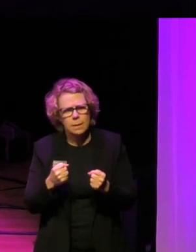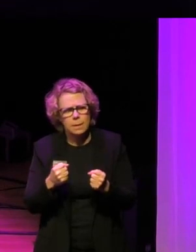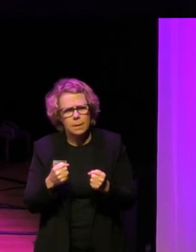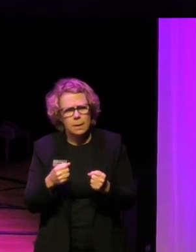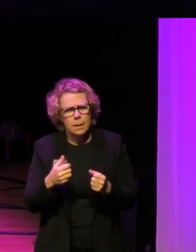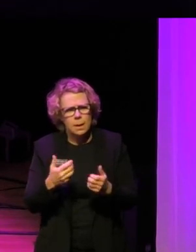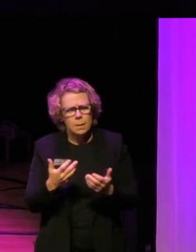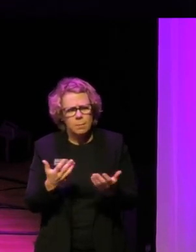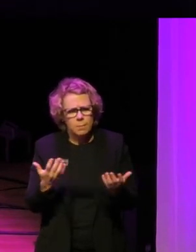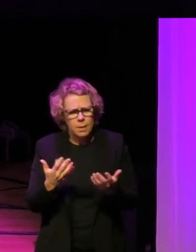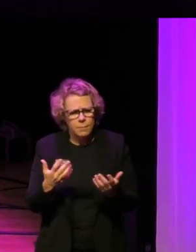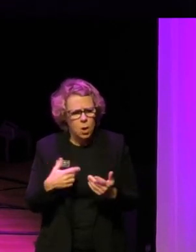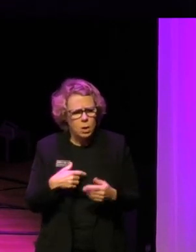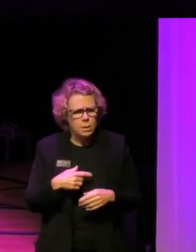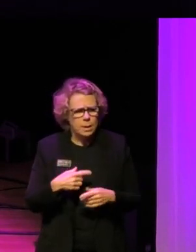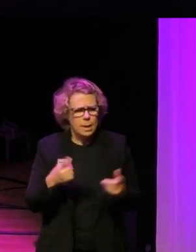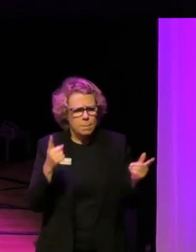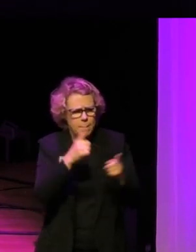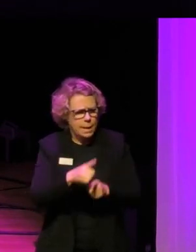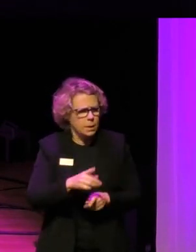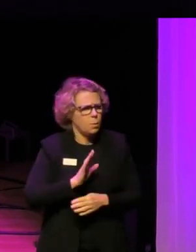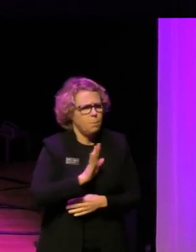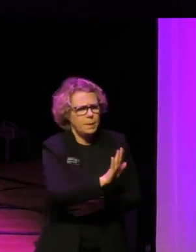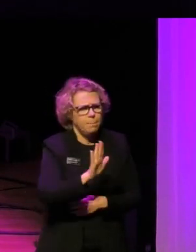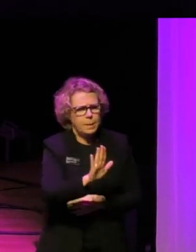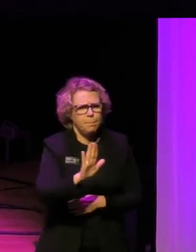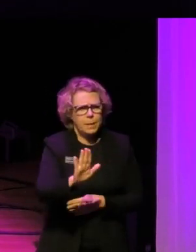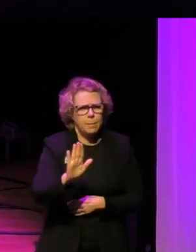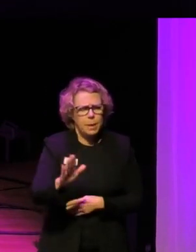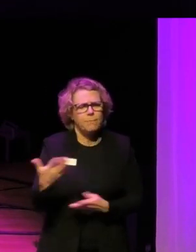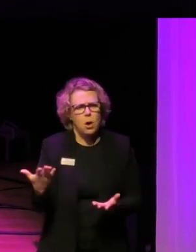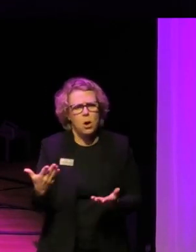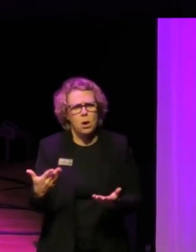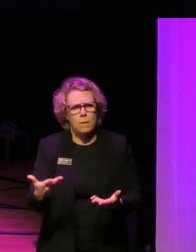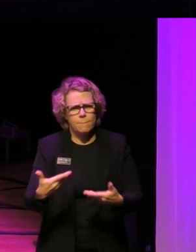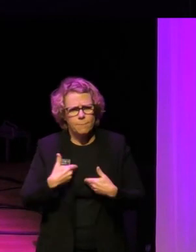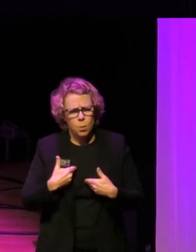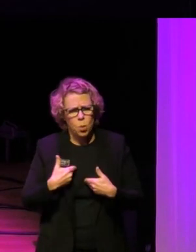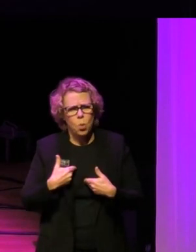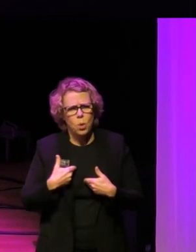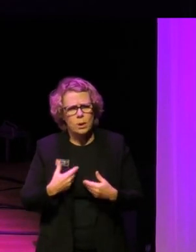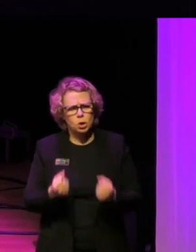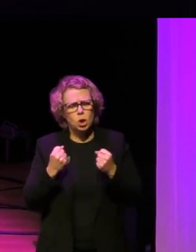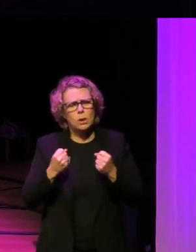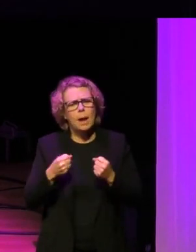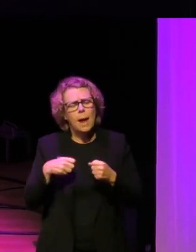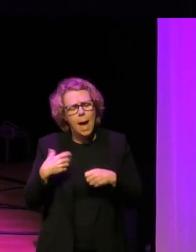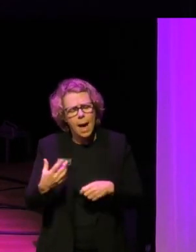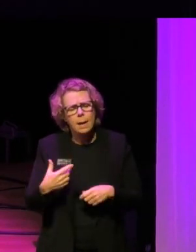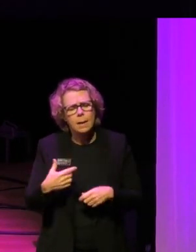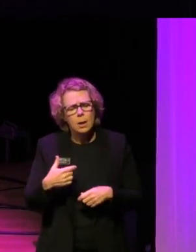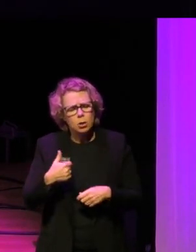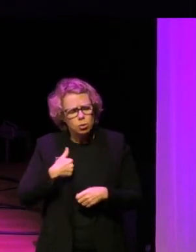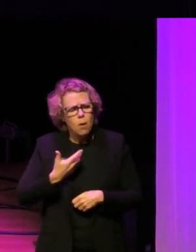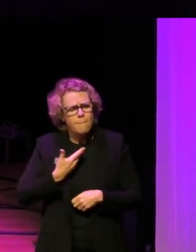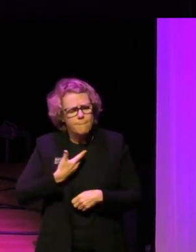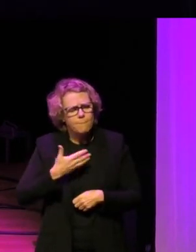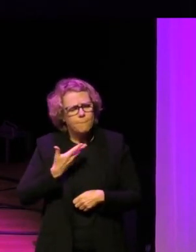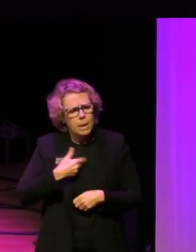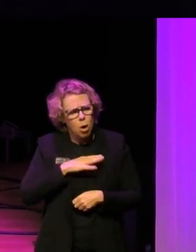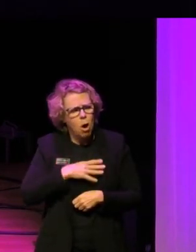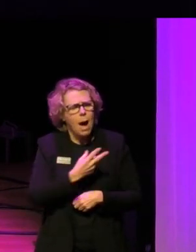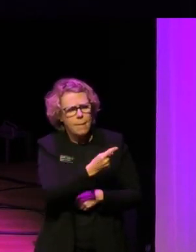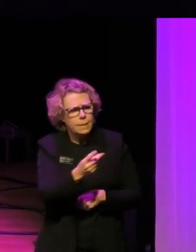personliga människan till att ska få styrkan av det som man gör, det är att ska man bara få en förståelse och ett tro. En